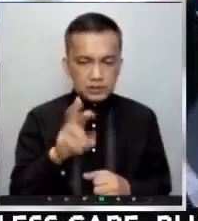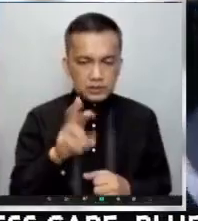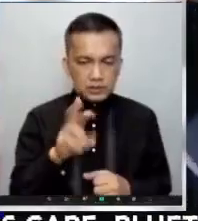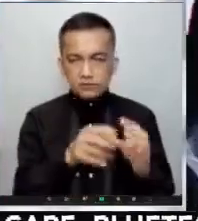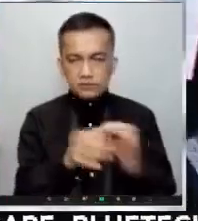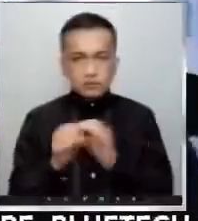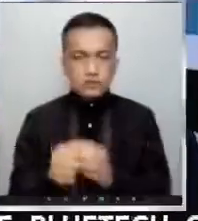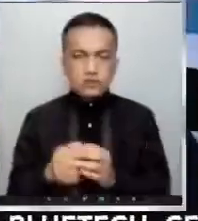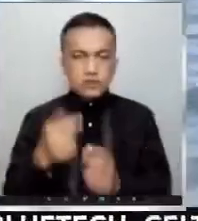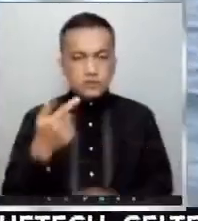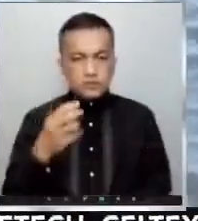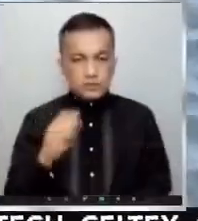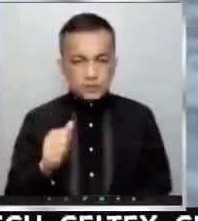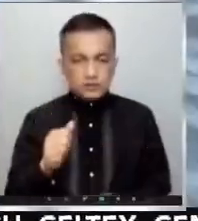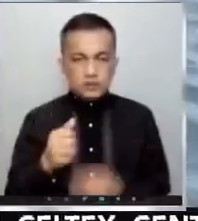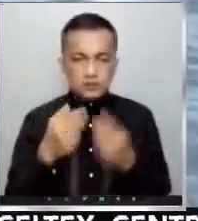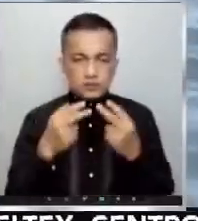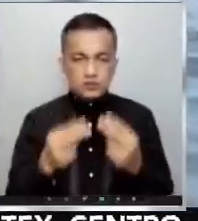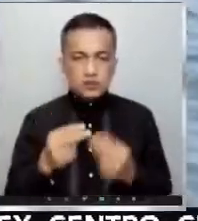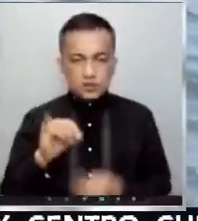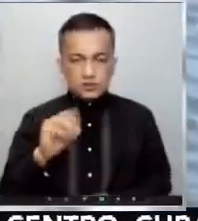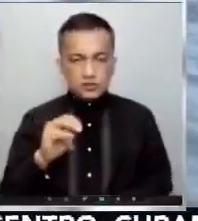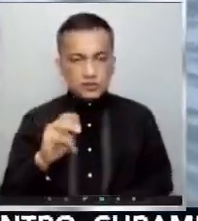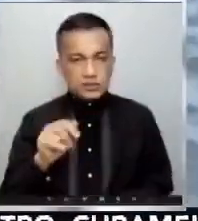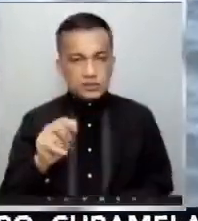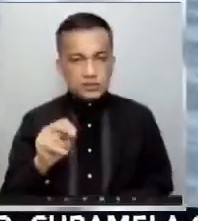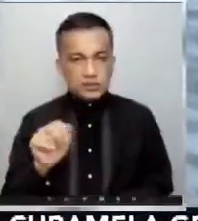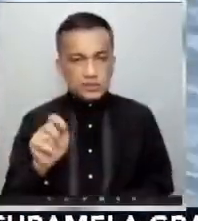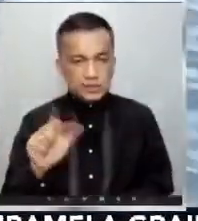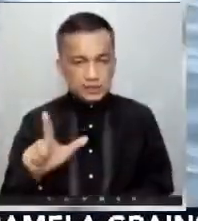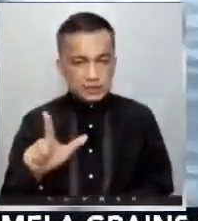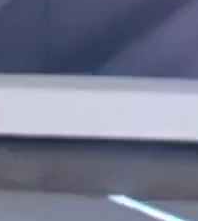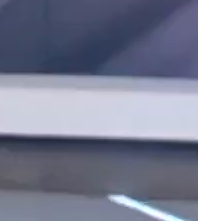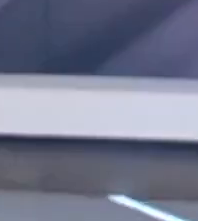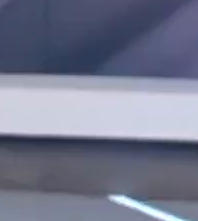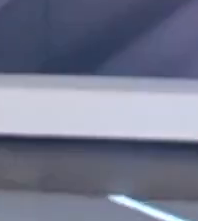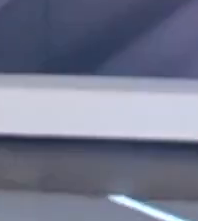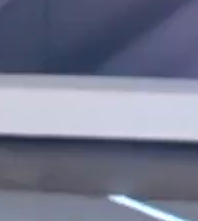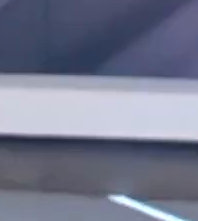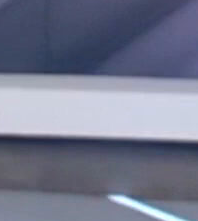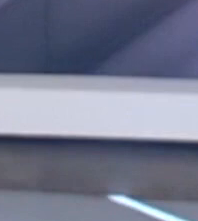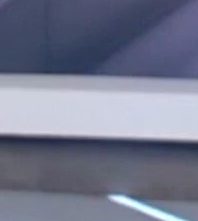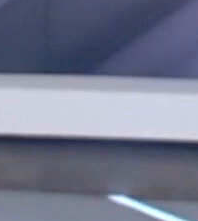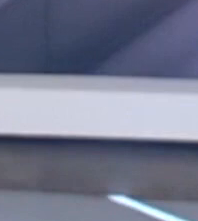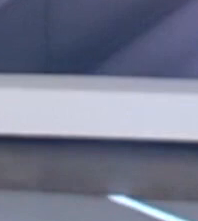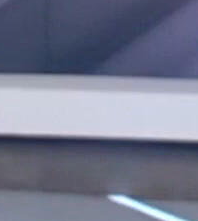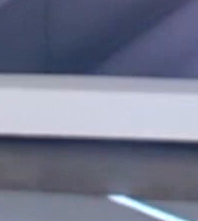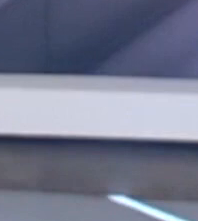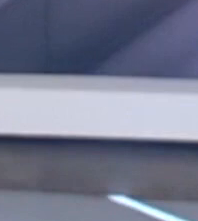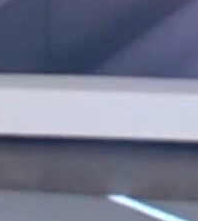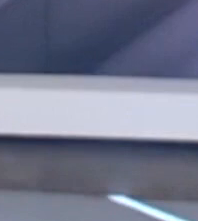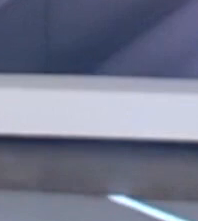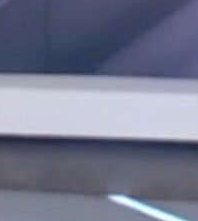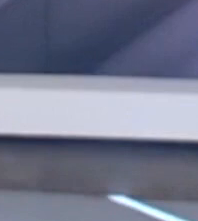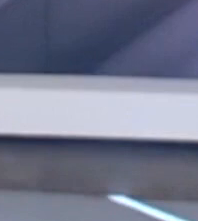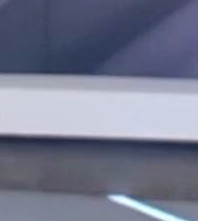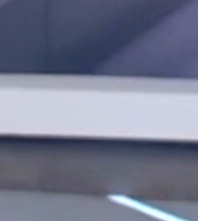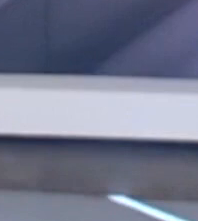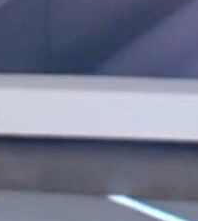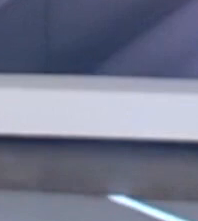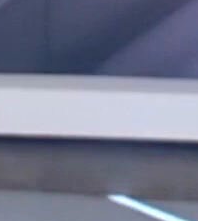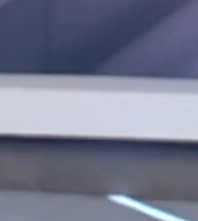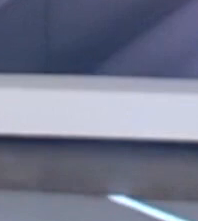sa GMA Integrated News, Jonathan Andal, nakatutok, 24 oras. Mga kapuso, manatili nakatutok sa balita, anumang